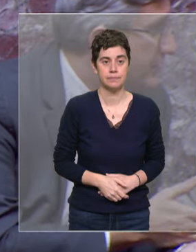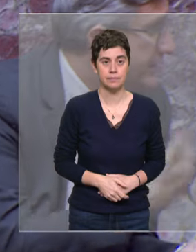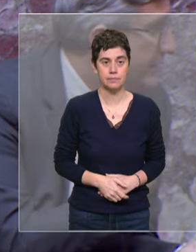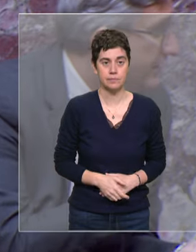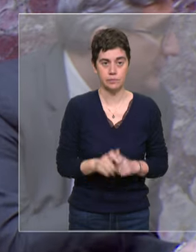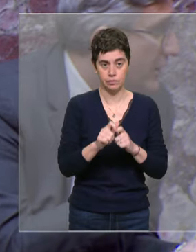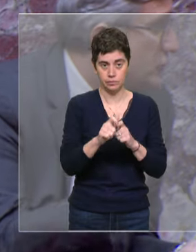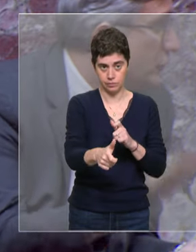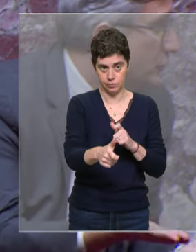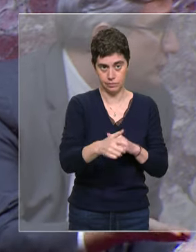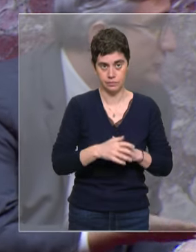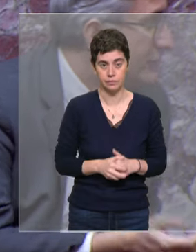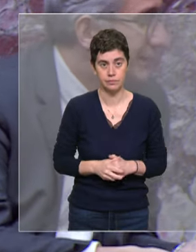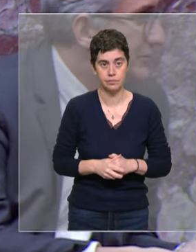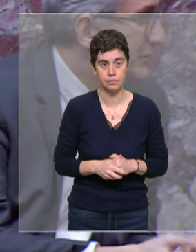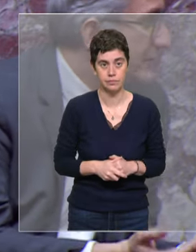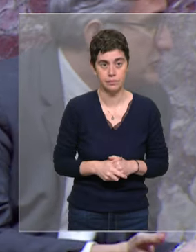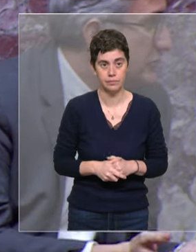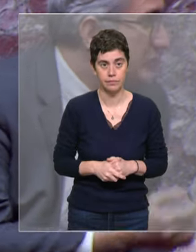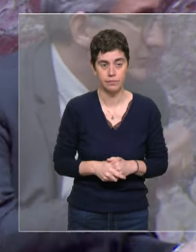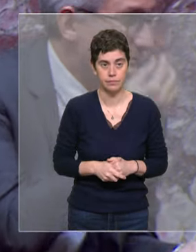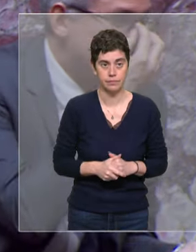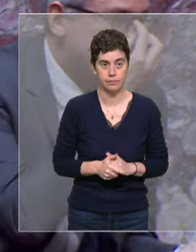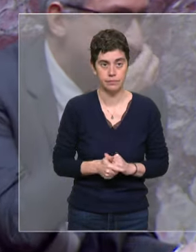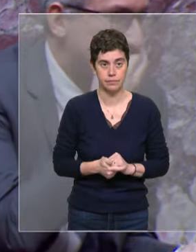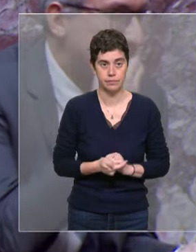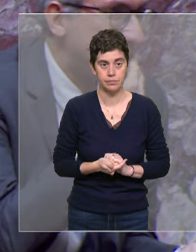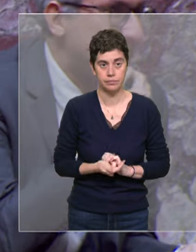La parole est à présent à Madame Anna Pic pour le groupe socialiste.